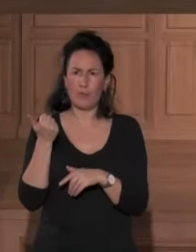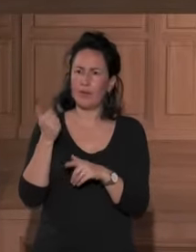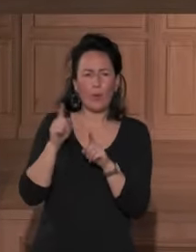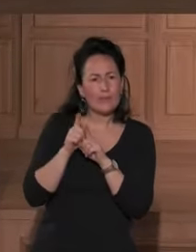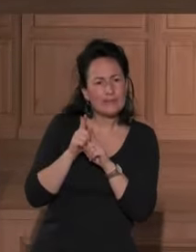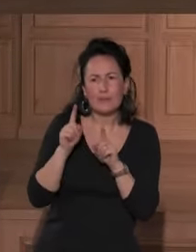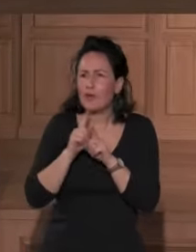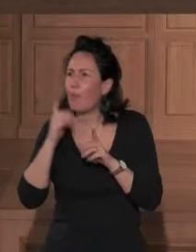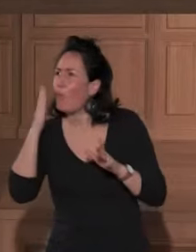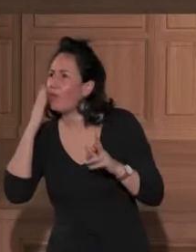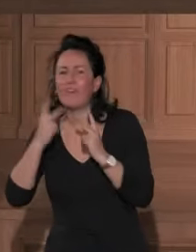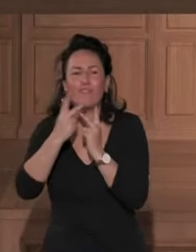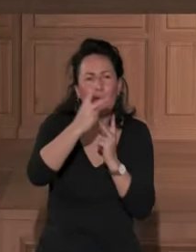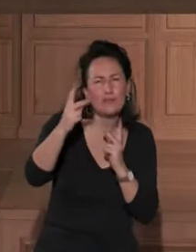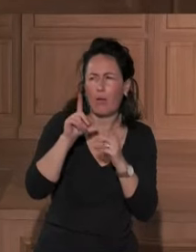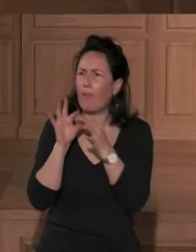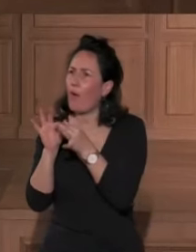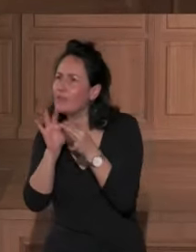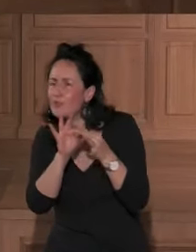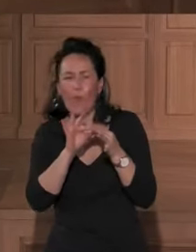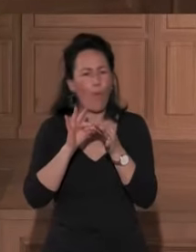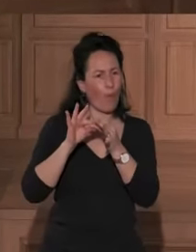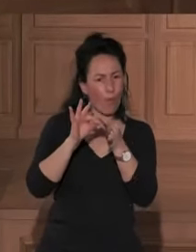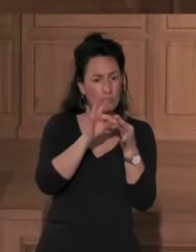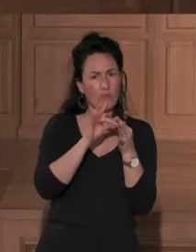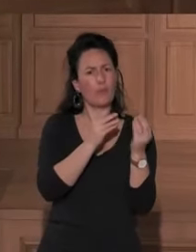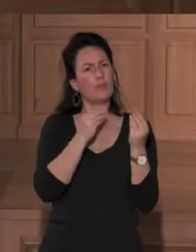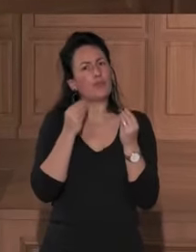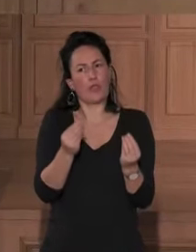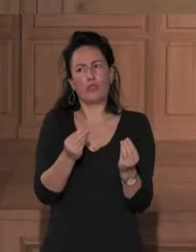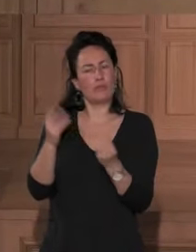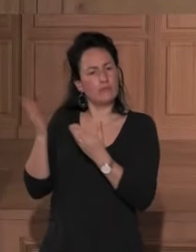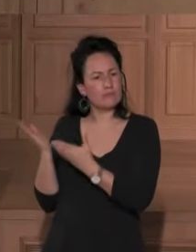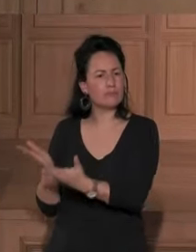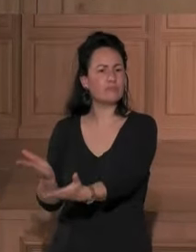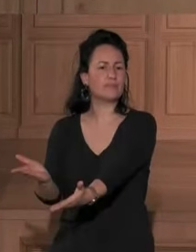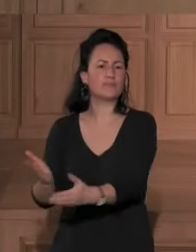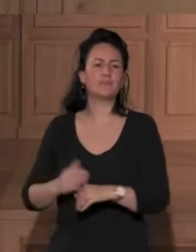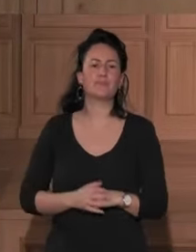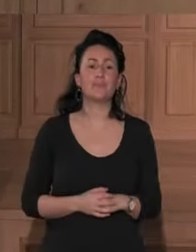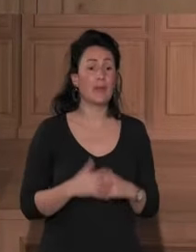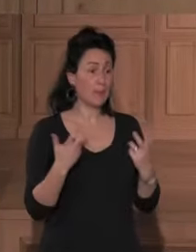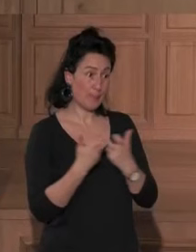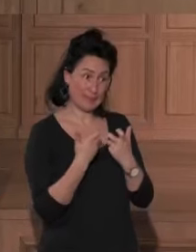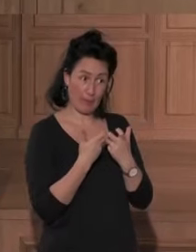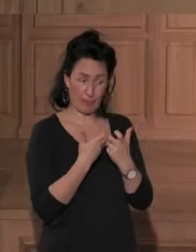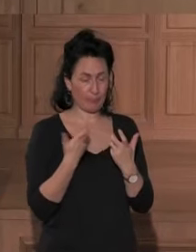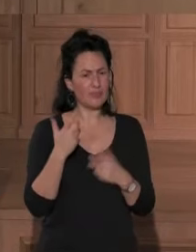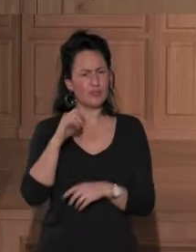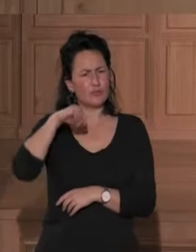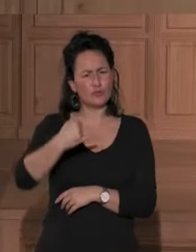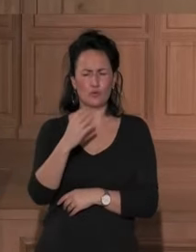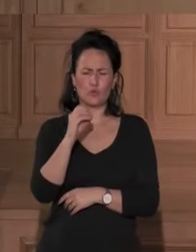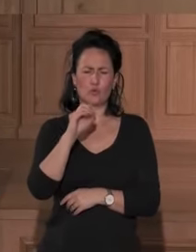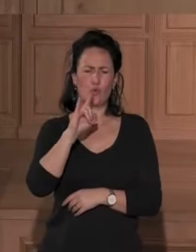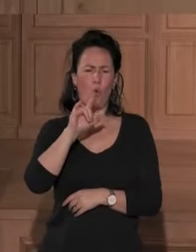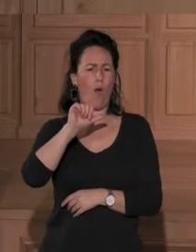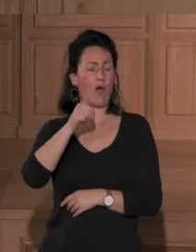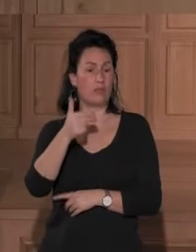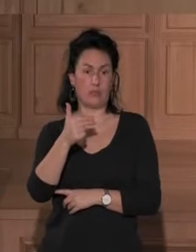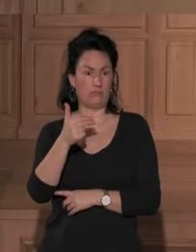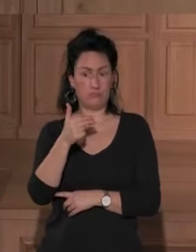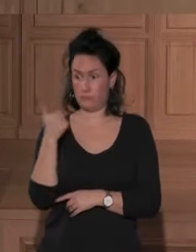crée des relations et des liens avec les voisins. Et puis après, pour les plus autonomes, pour Johan, par exemple, il est dans un studio, tout seul, et